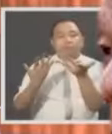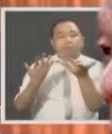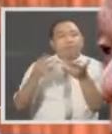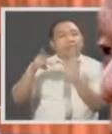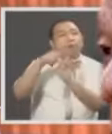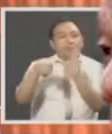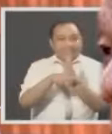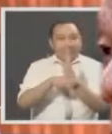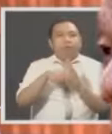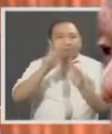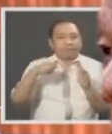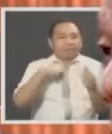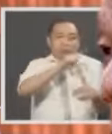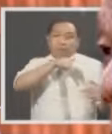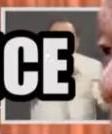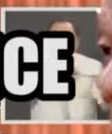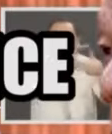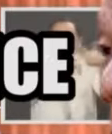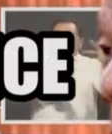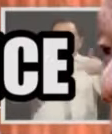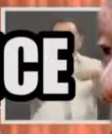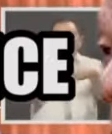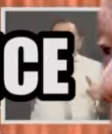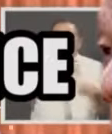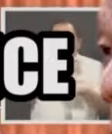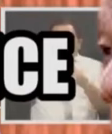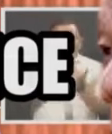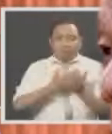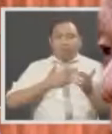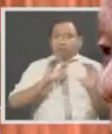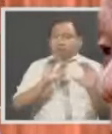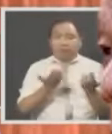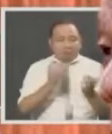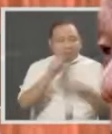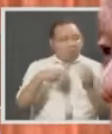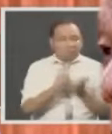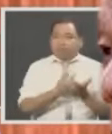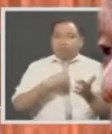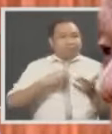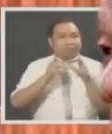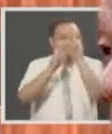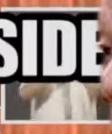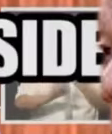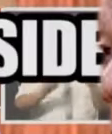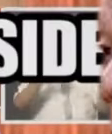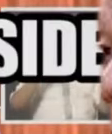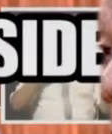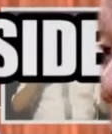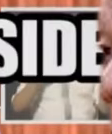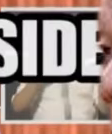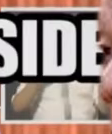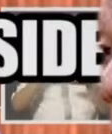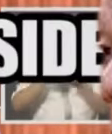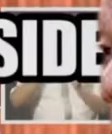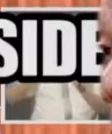three qualifications to become president. Academic excellence. Hindi naman pwede na yung naupo sa likod, yun ang magiging